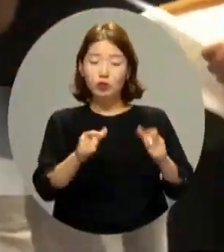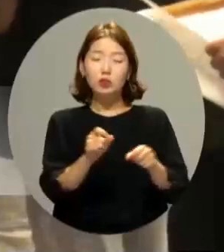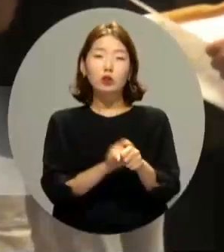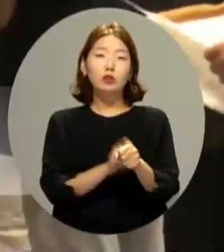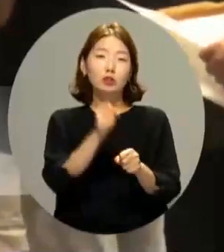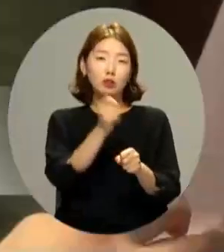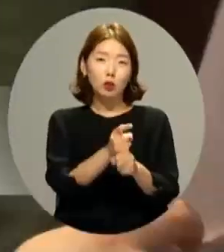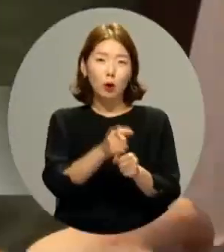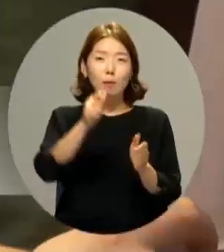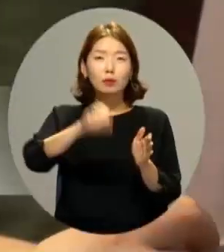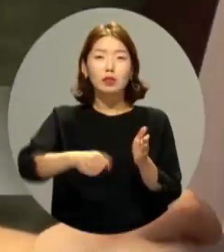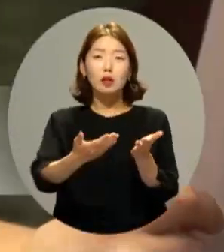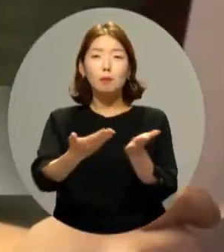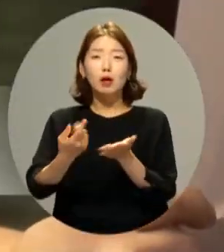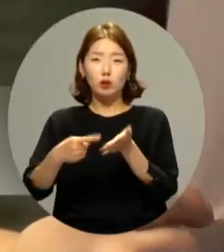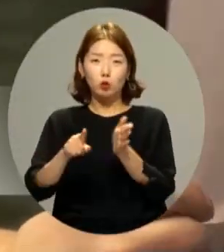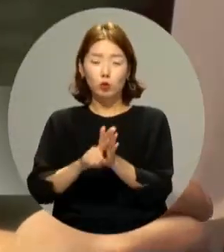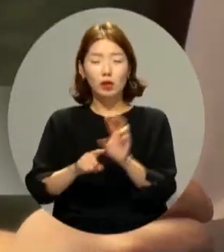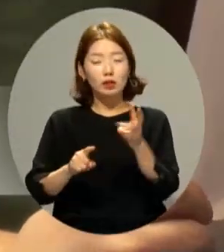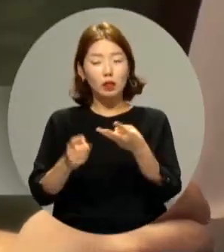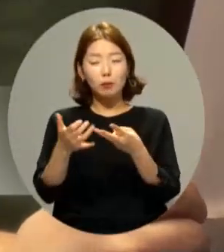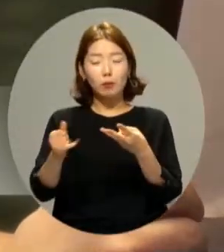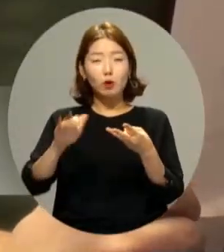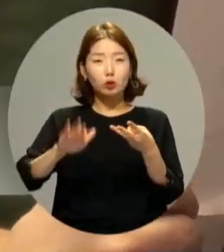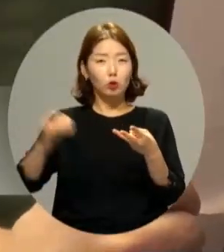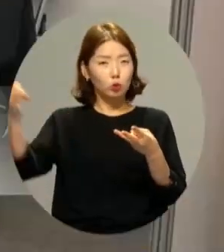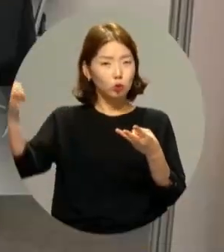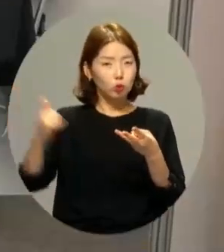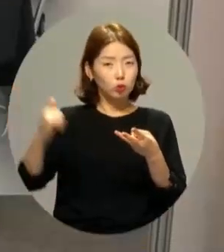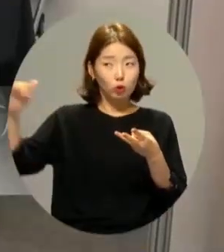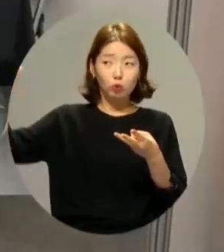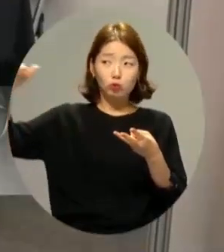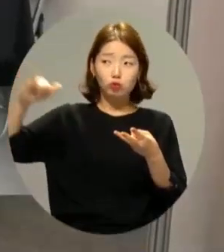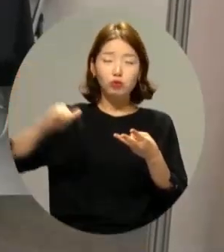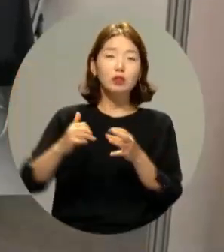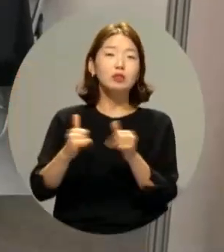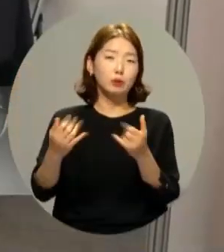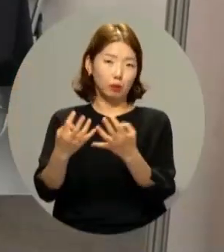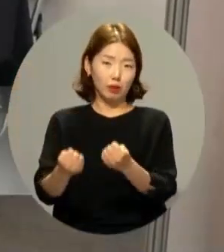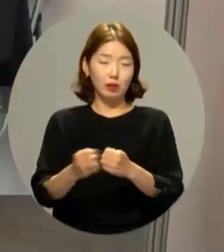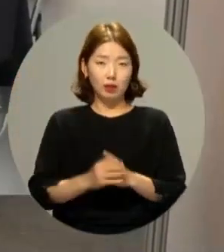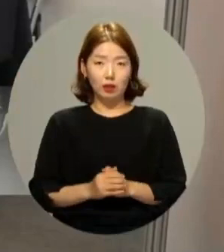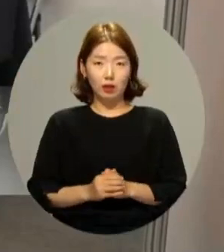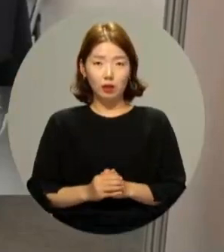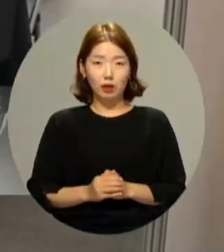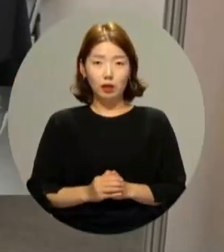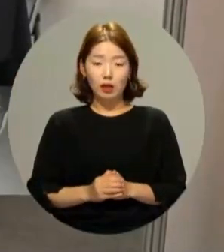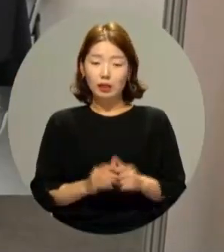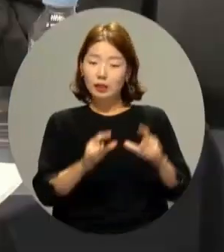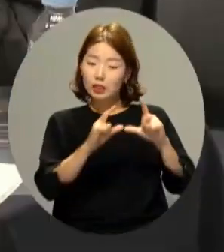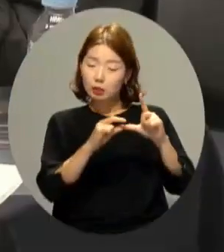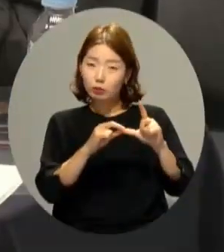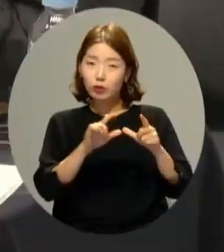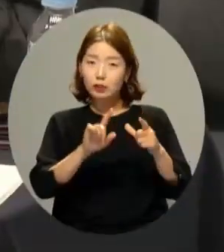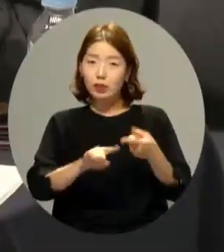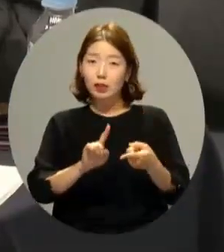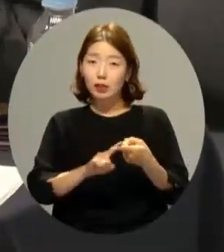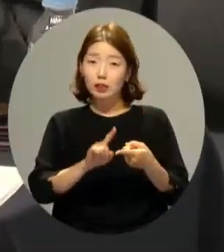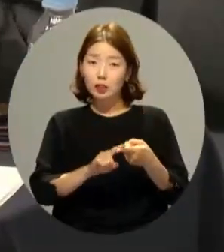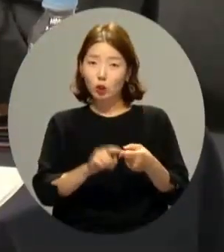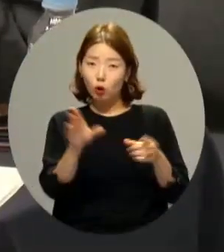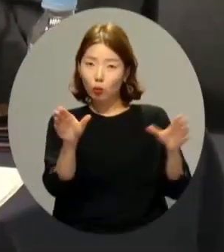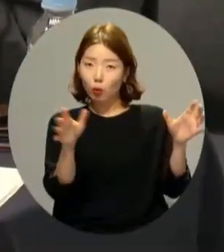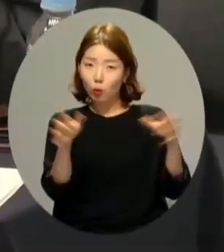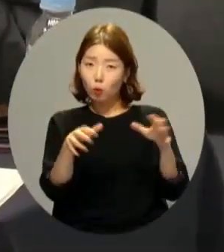지역 특화형 비자를 얻기 위해 300명 가까운 외국인 인파가 몰린 겁니다 올 초부터 일부 시군에서 본격적인